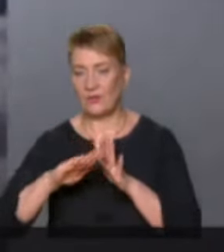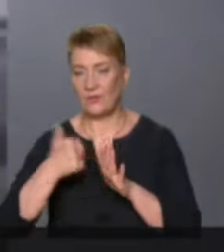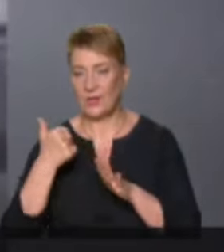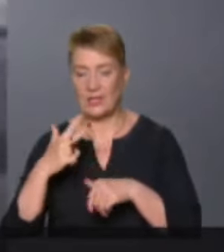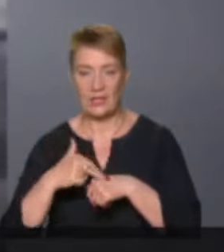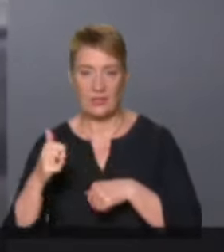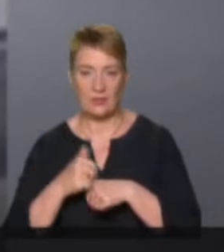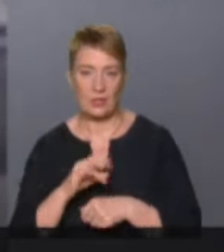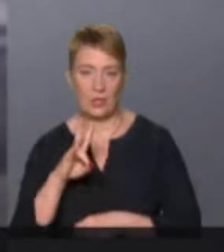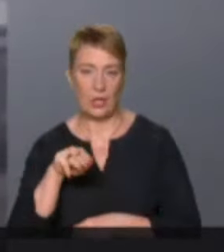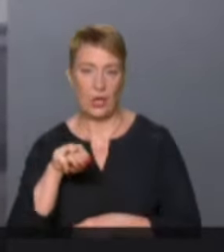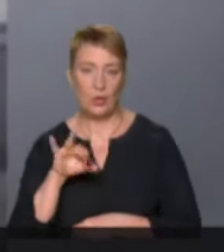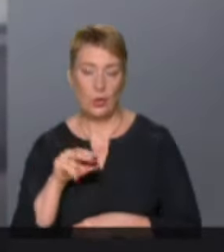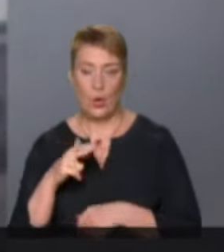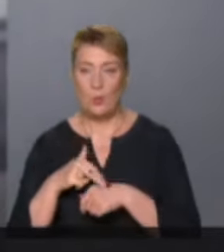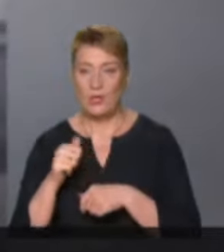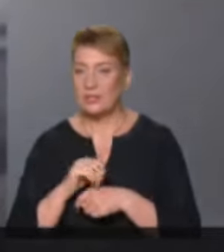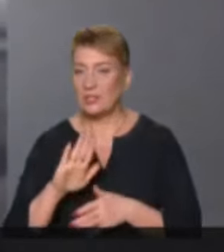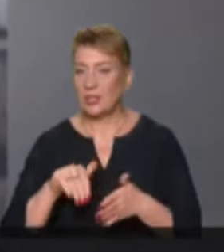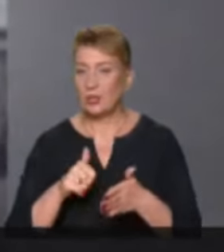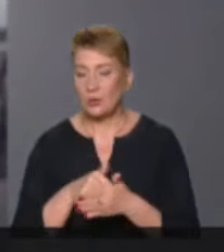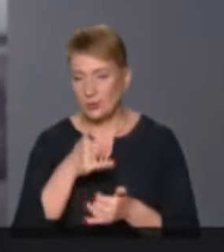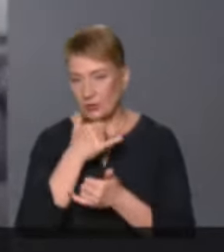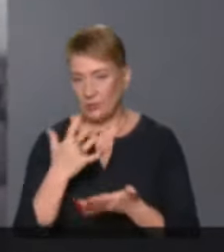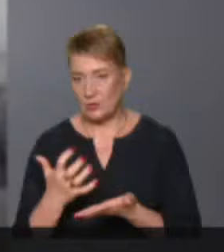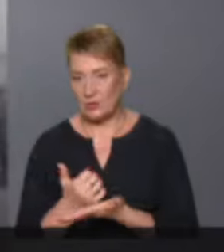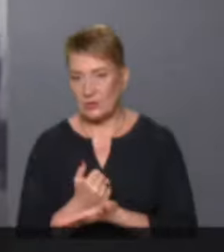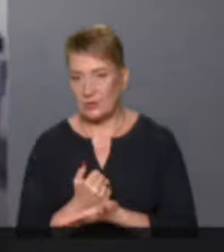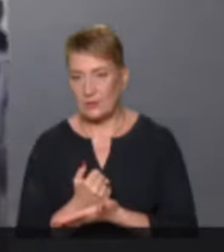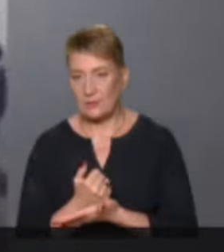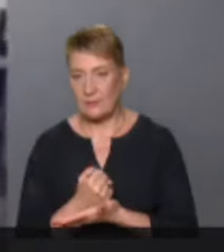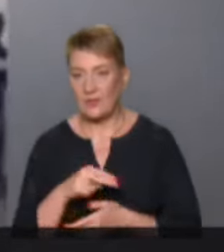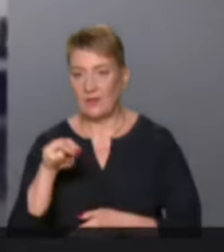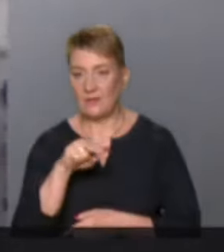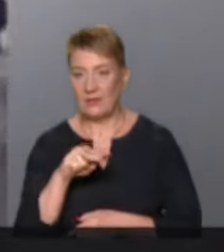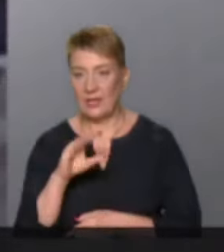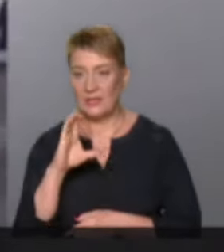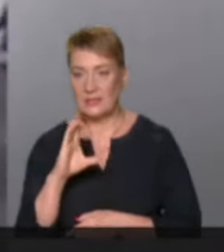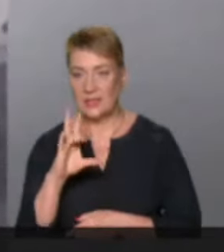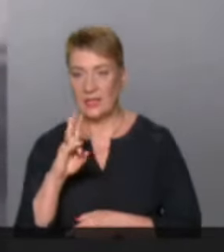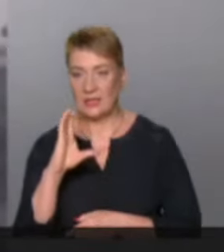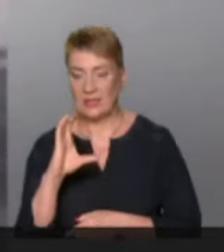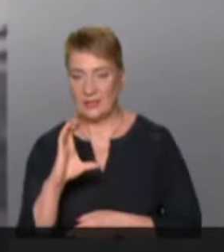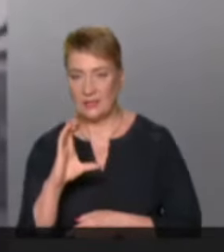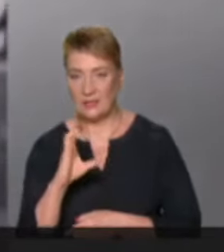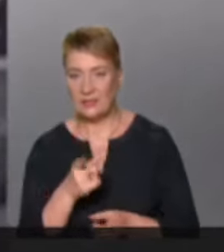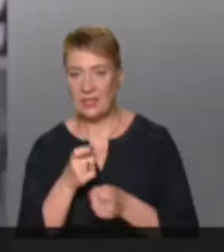однак поліцейську досі не можуть знайти. У ДСНС кажуть, що залучили водолазів.